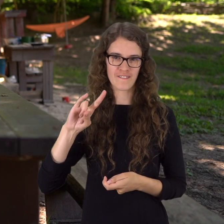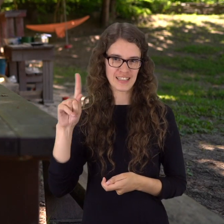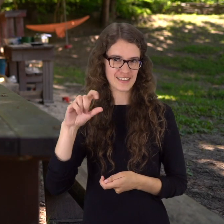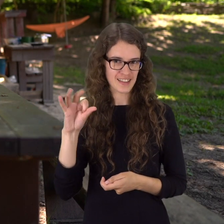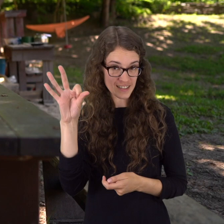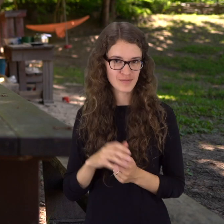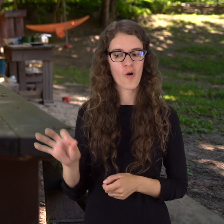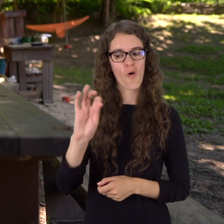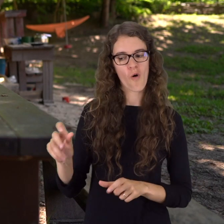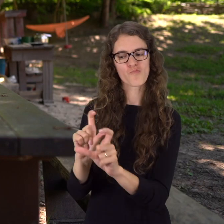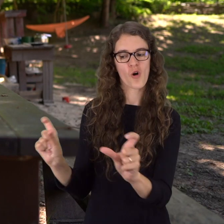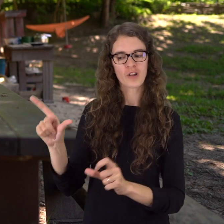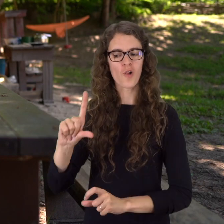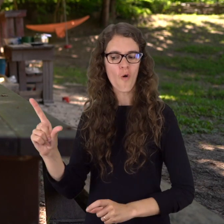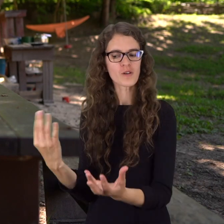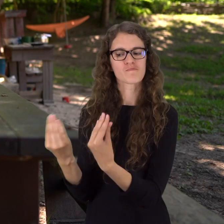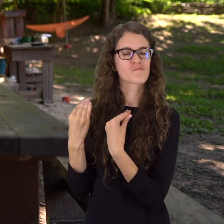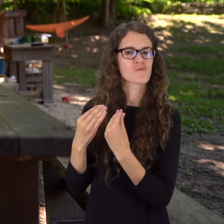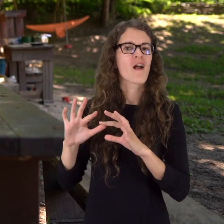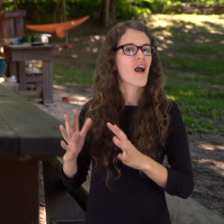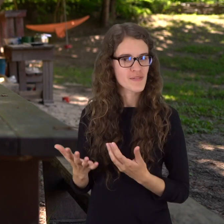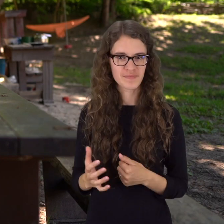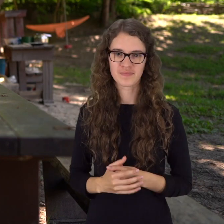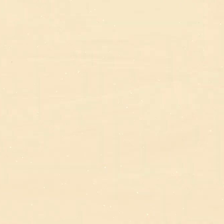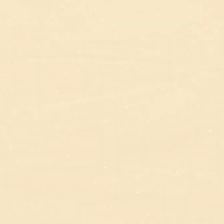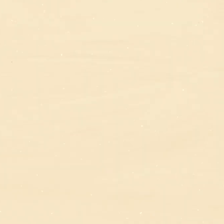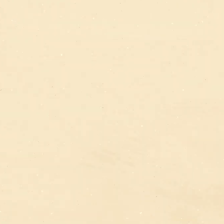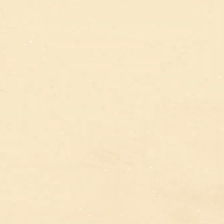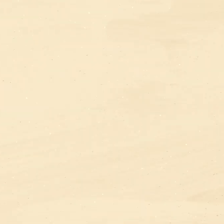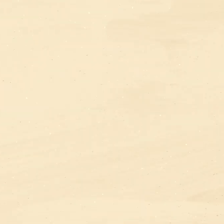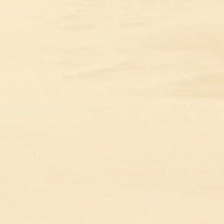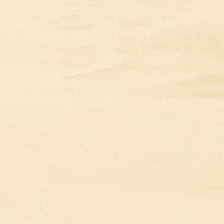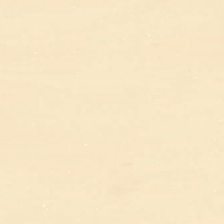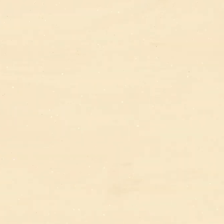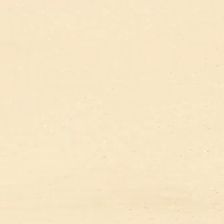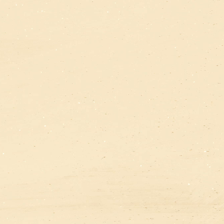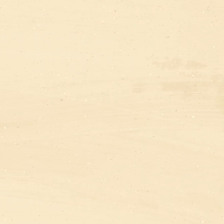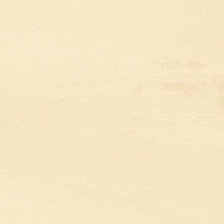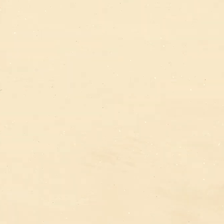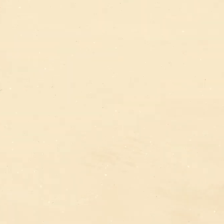oro, patyriminio ugdymo ir tvarumo svarbą ugdant jaunąją kartą.